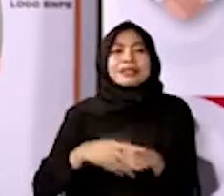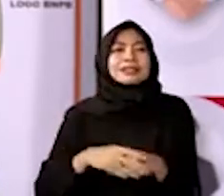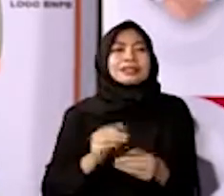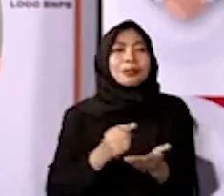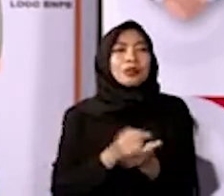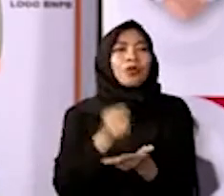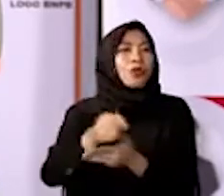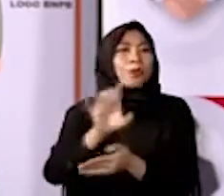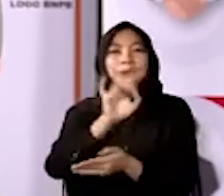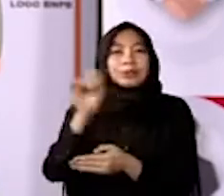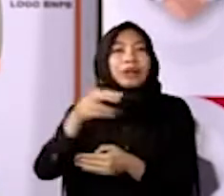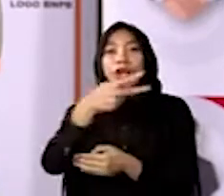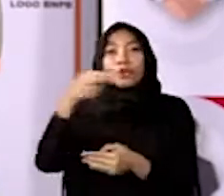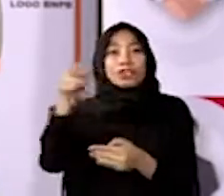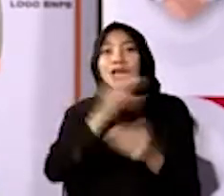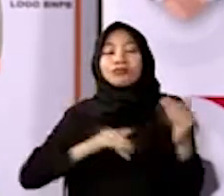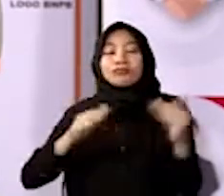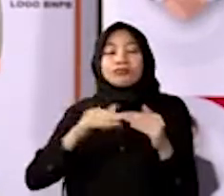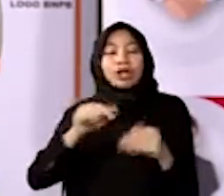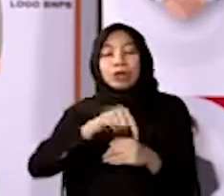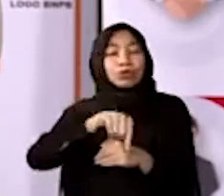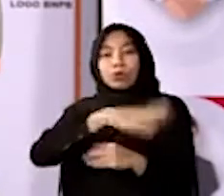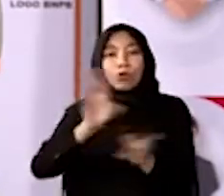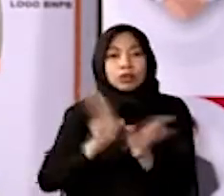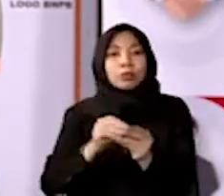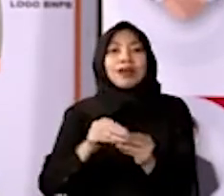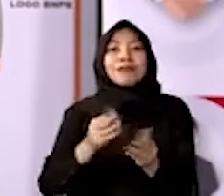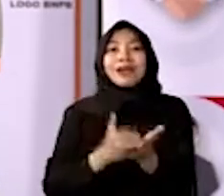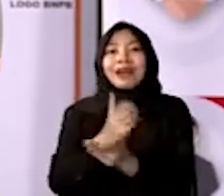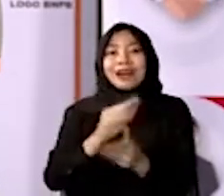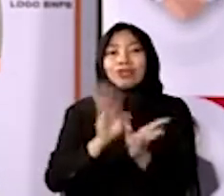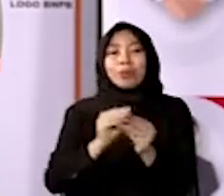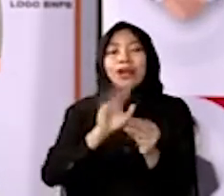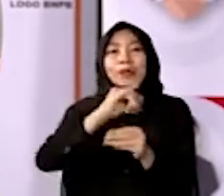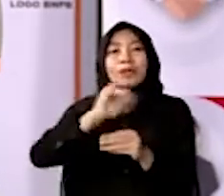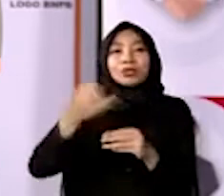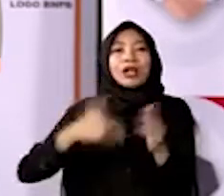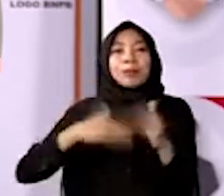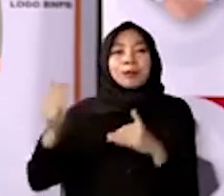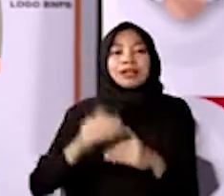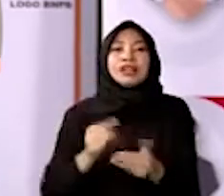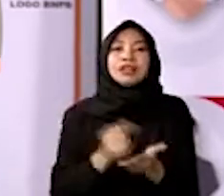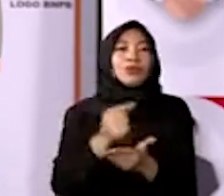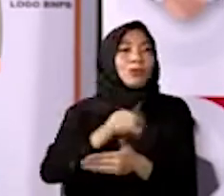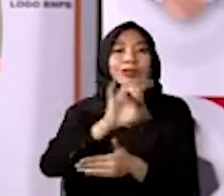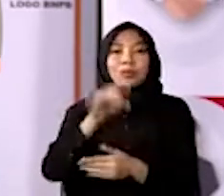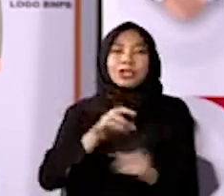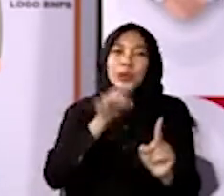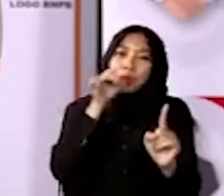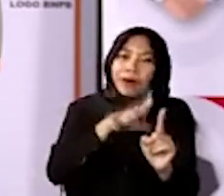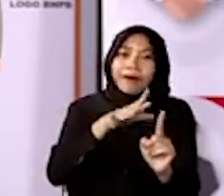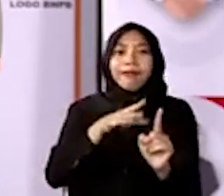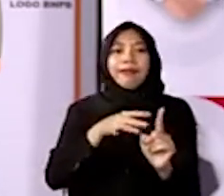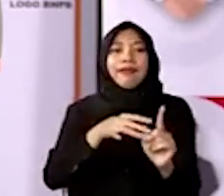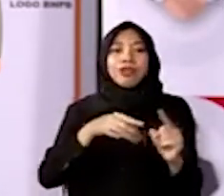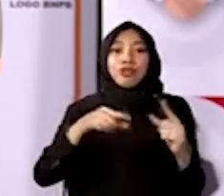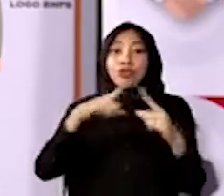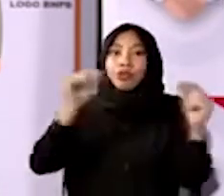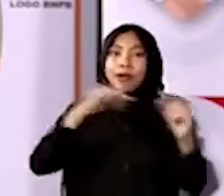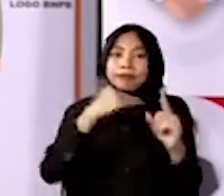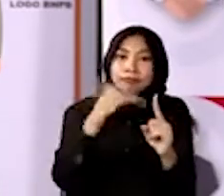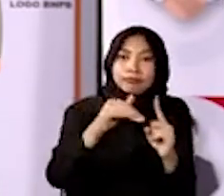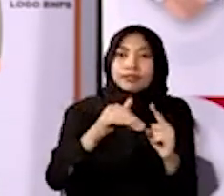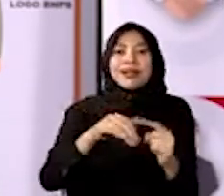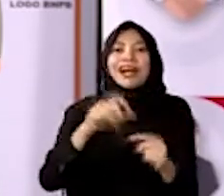sanksi di seluruh Indonesia di seluruh Indonesia ini Nah sanksinya itu ada berupa ee teguran tertulis teguran lisan ada